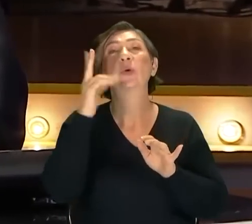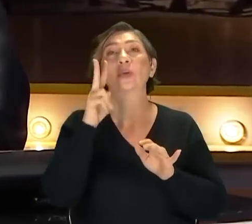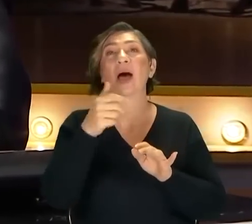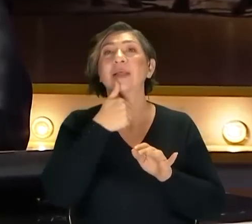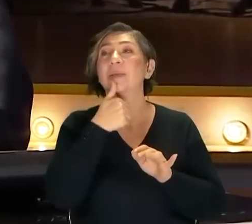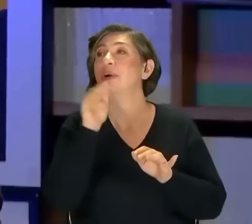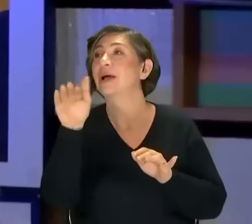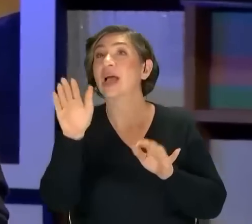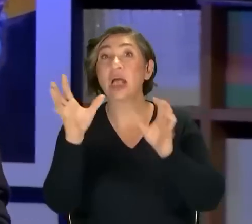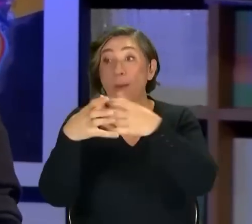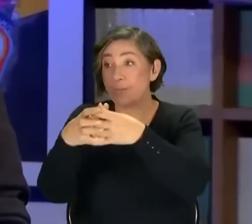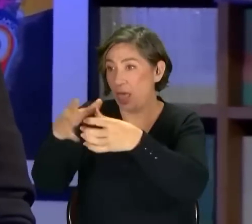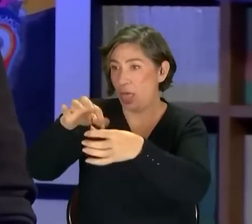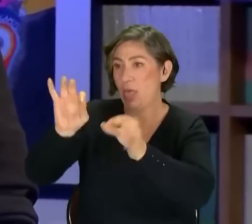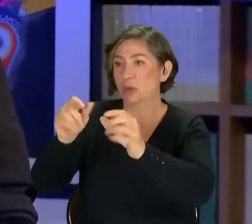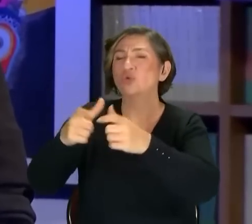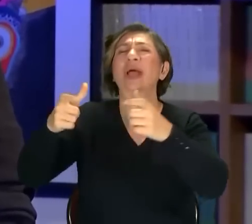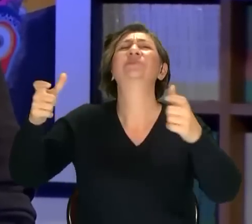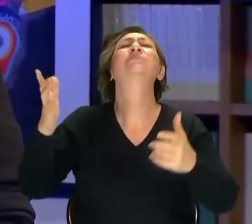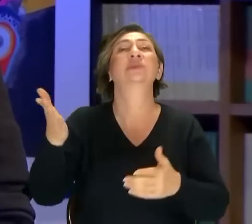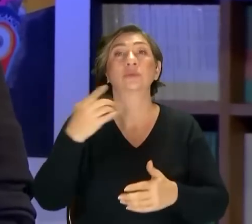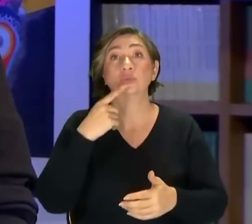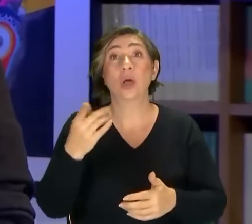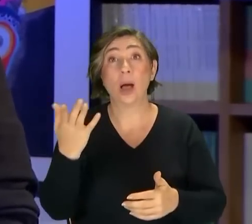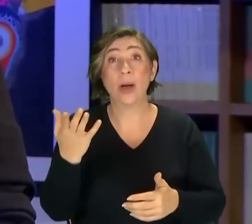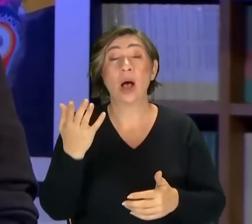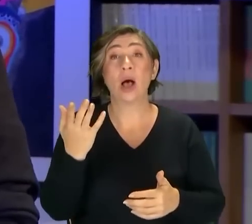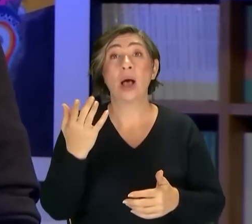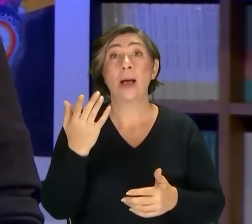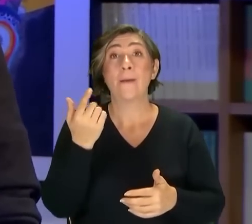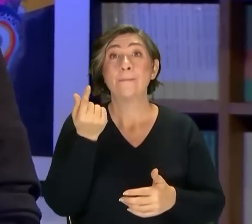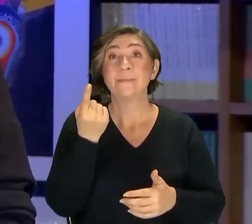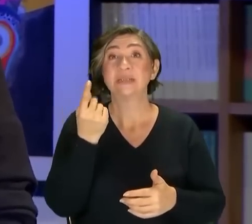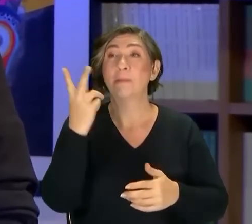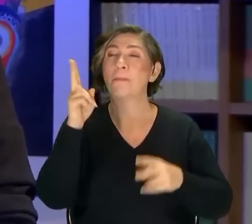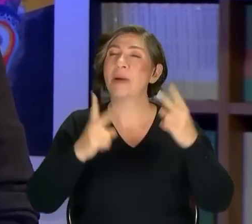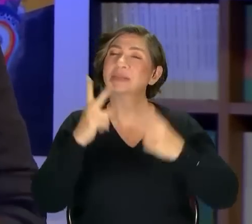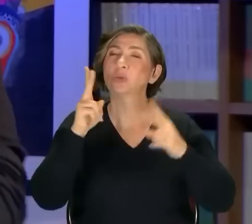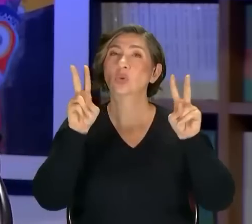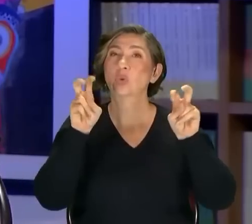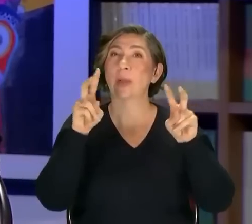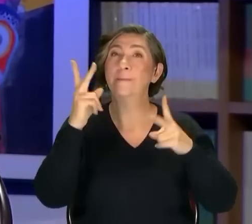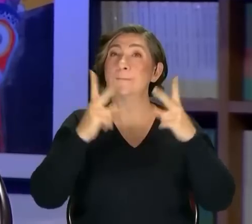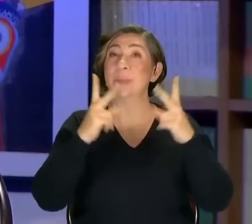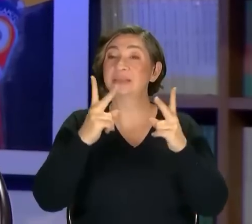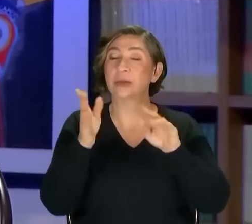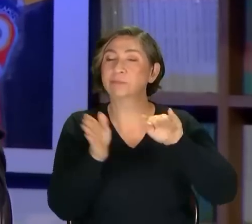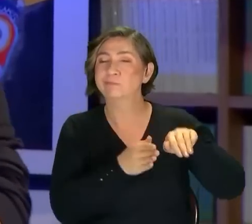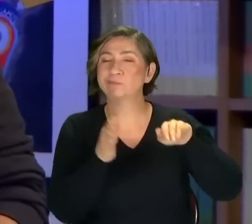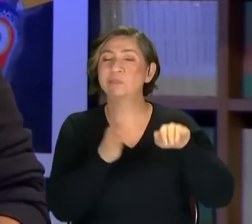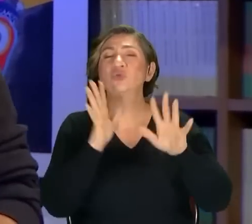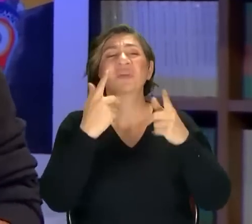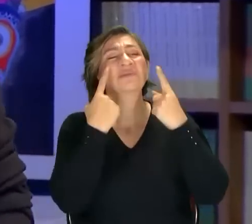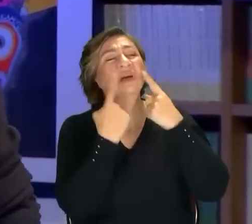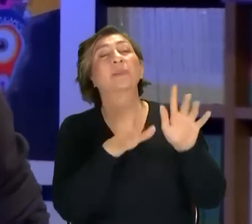Adama diyorsun ya, aa kabile işte çok gelişmemiş bunlar falan filan diyorsun ama ya birazcık sanırım bazı konularda bazı şeyleri öteleyerek ya da çok